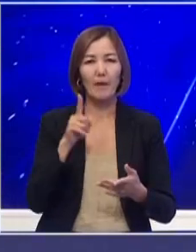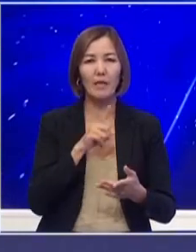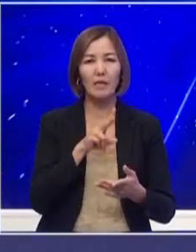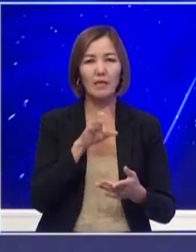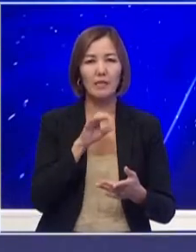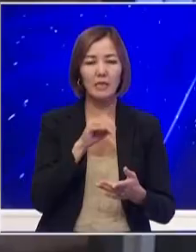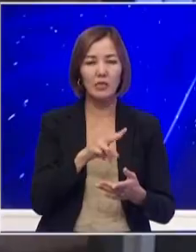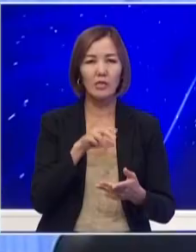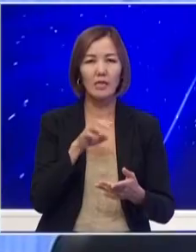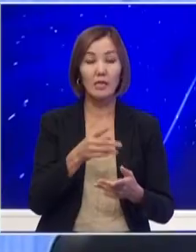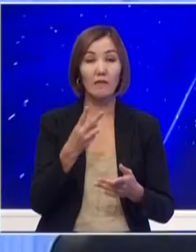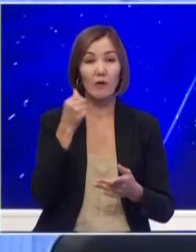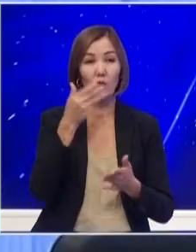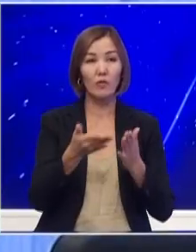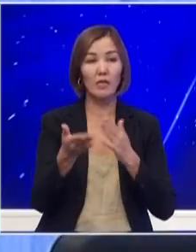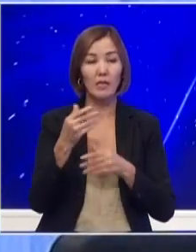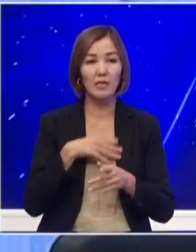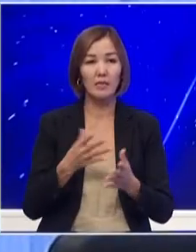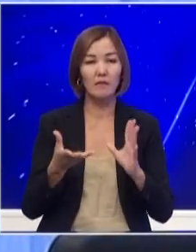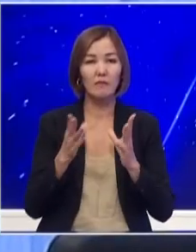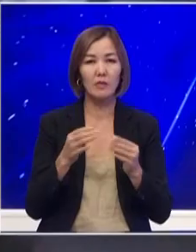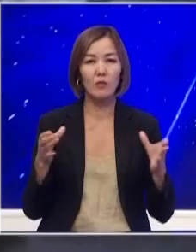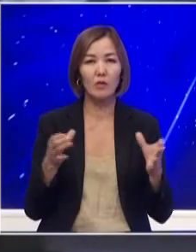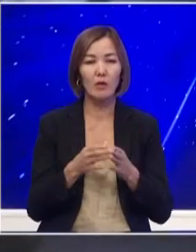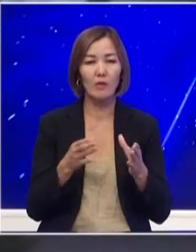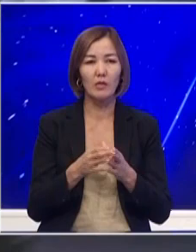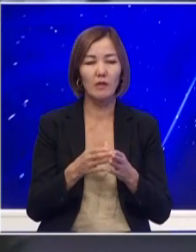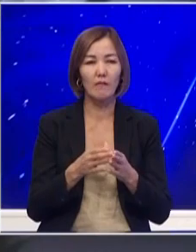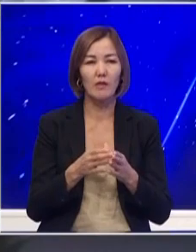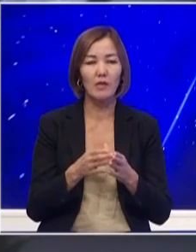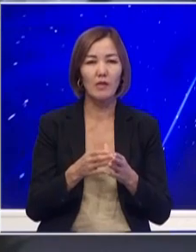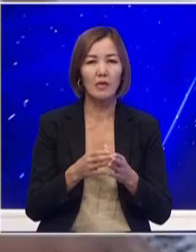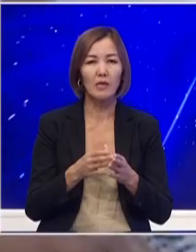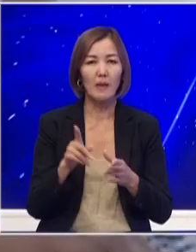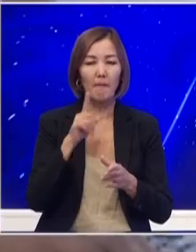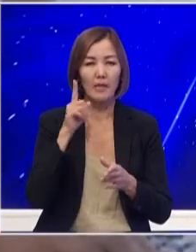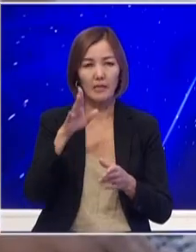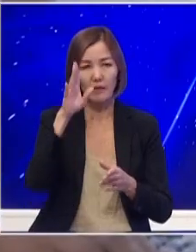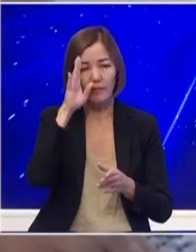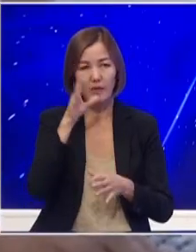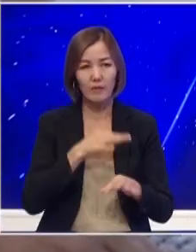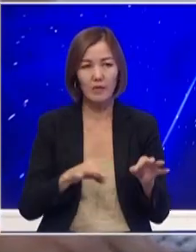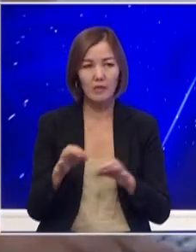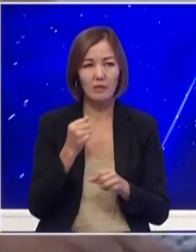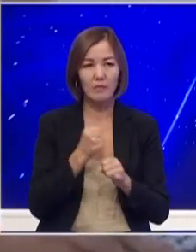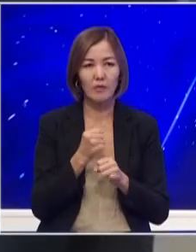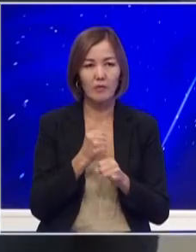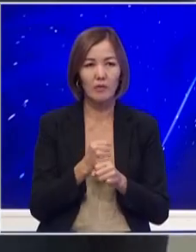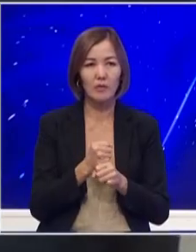и Эльдара еще 2 года назад. Собрав целую команду автоэкспертов, парни начали разработку своего проекта.